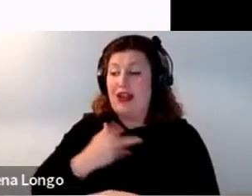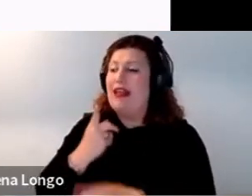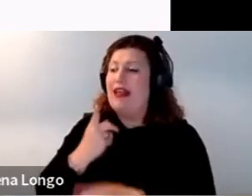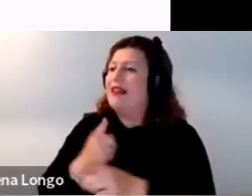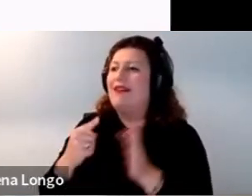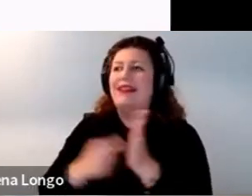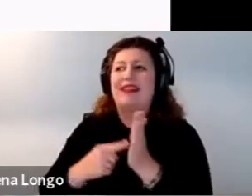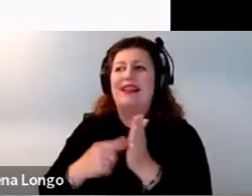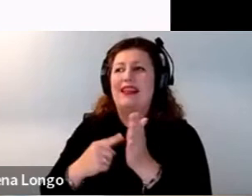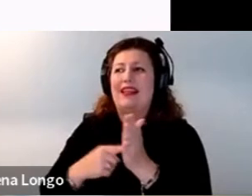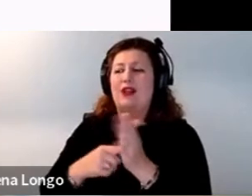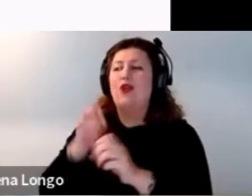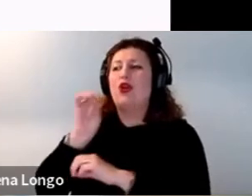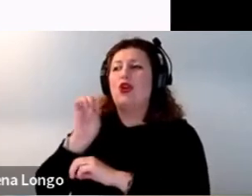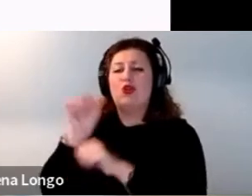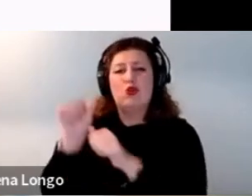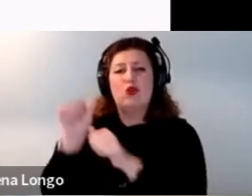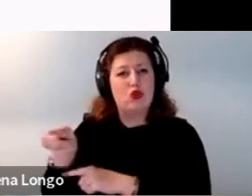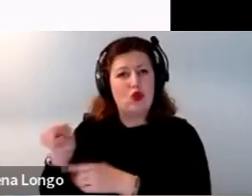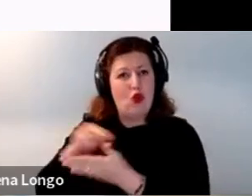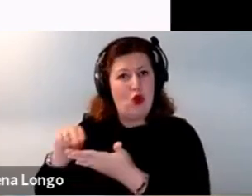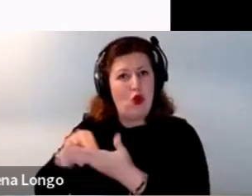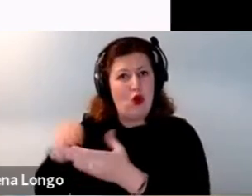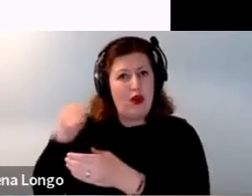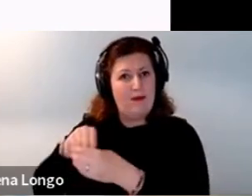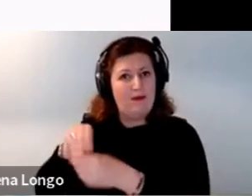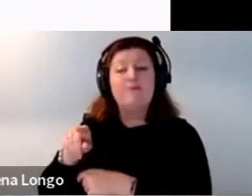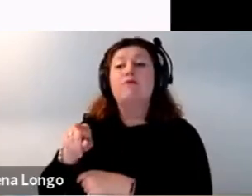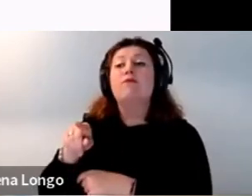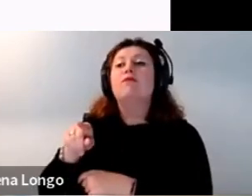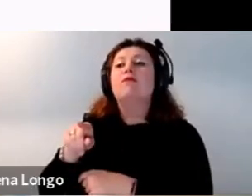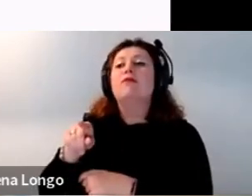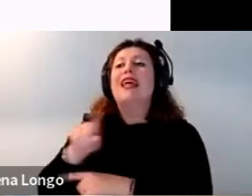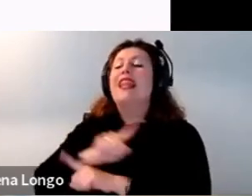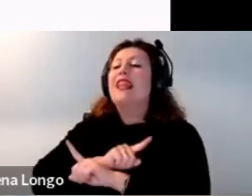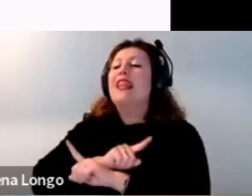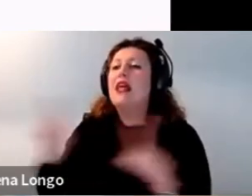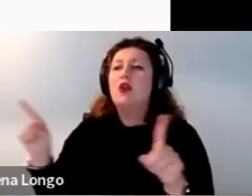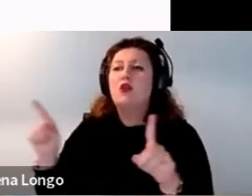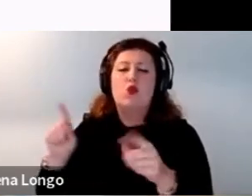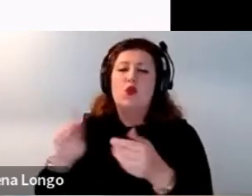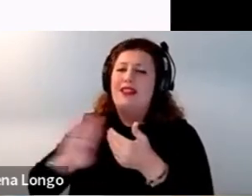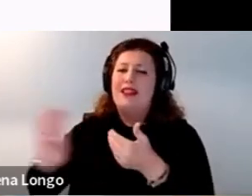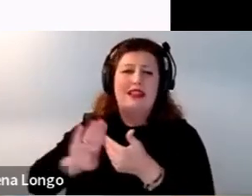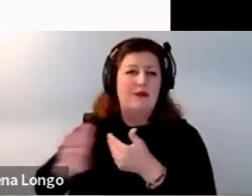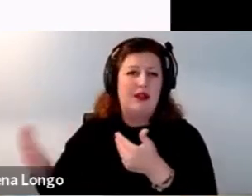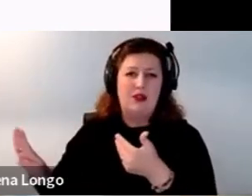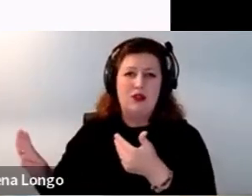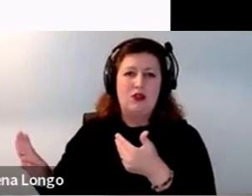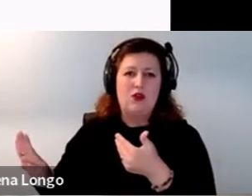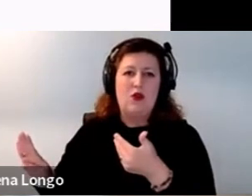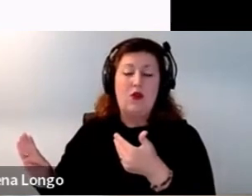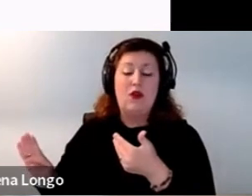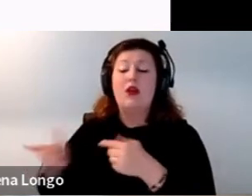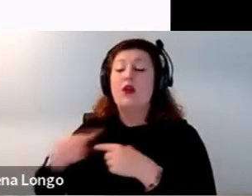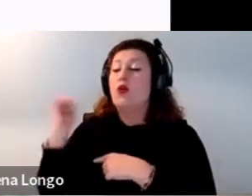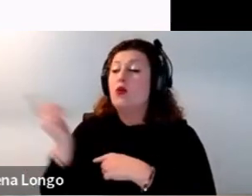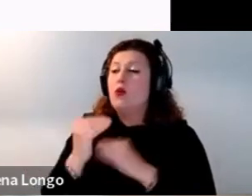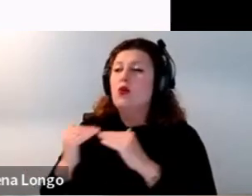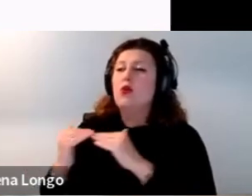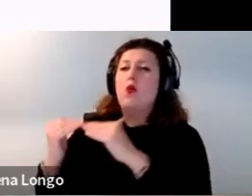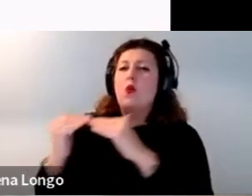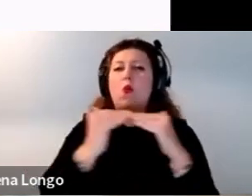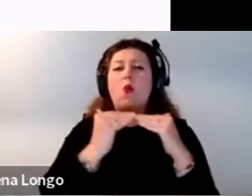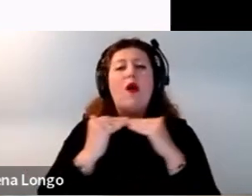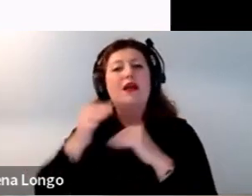all'istruzione allo scopo di realizzare questo diritto senza discriminazioni e su una base di uguaglianza di opportunità.